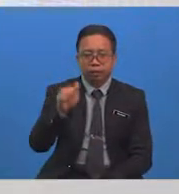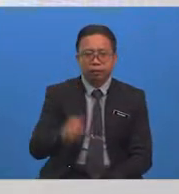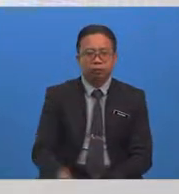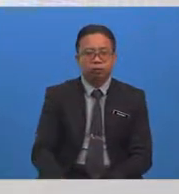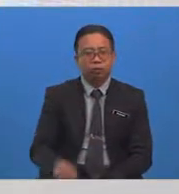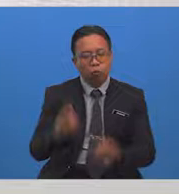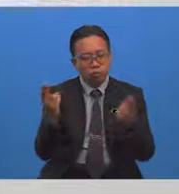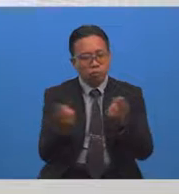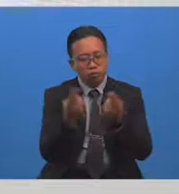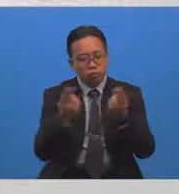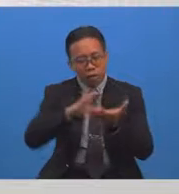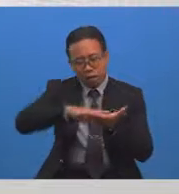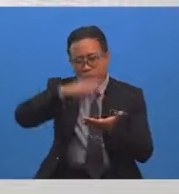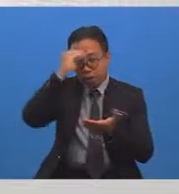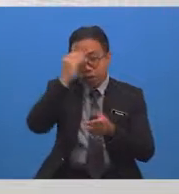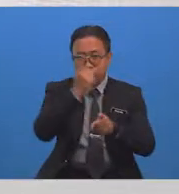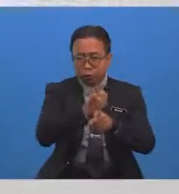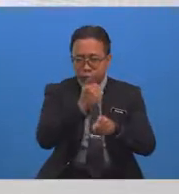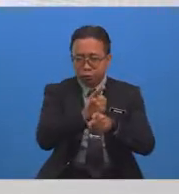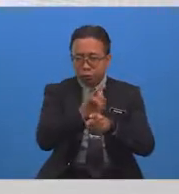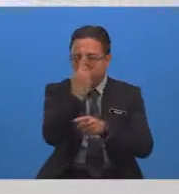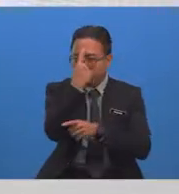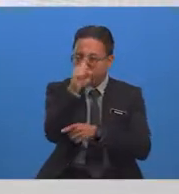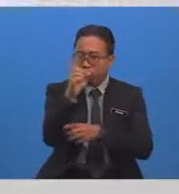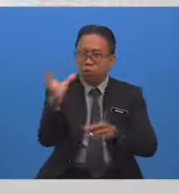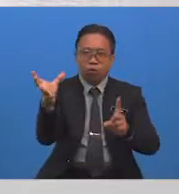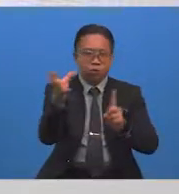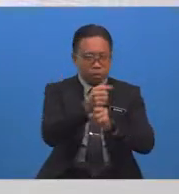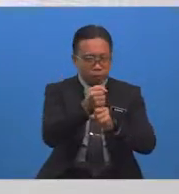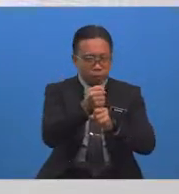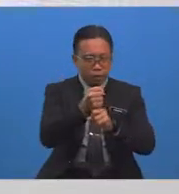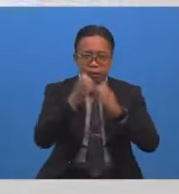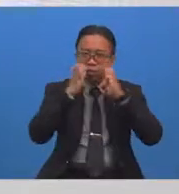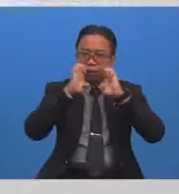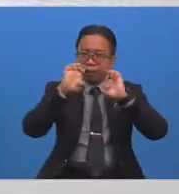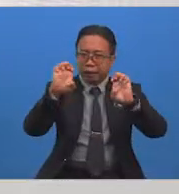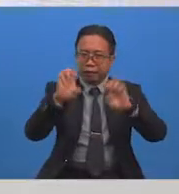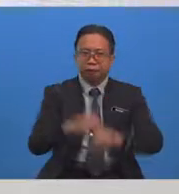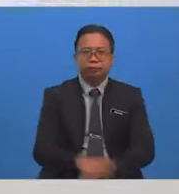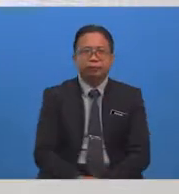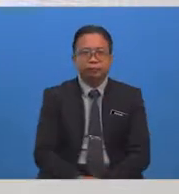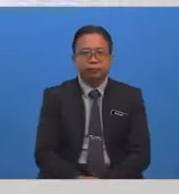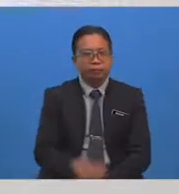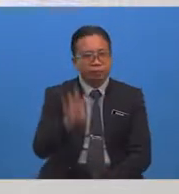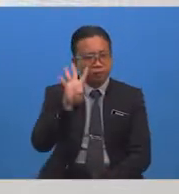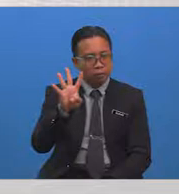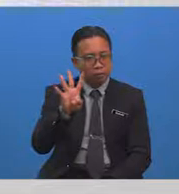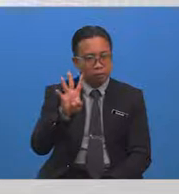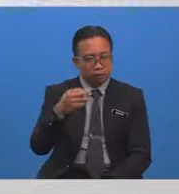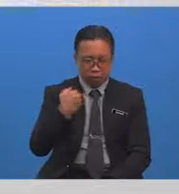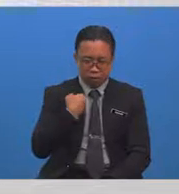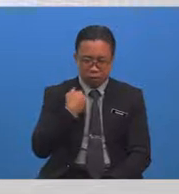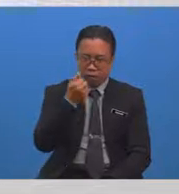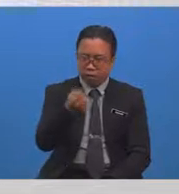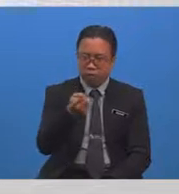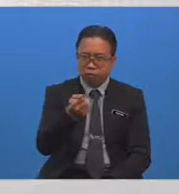berusaha belajar bersungguh-sungguh untuk mencapai kecemerlangan tempat Adakah kamu